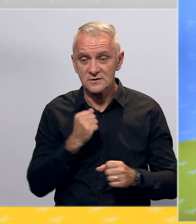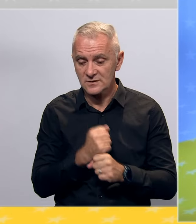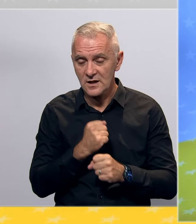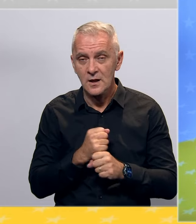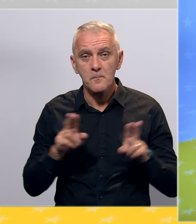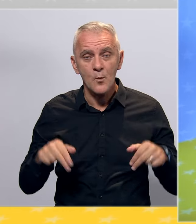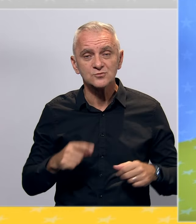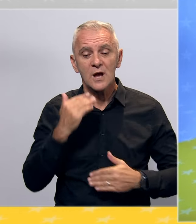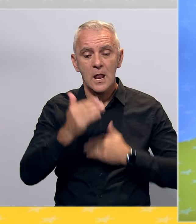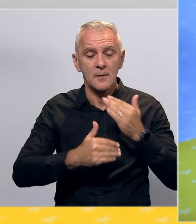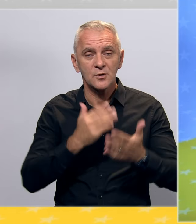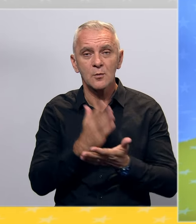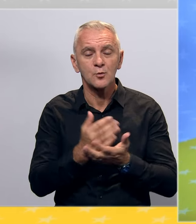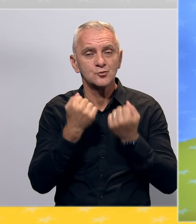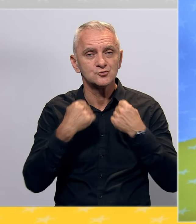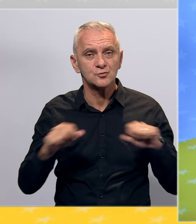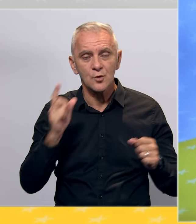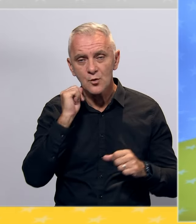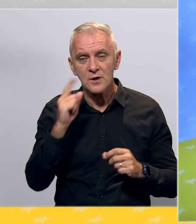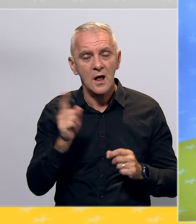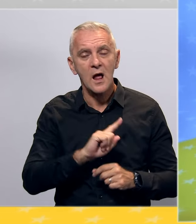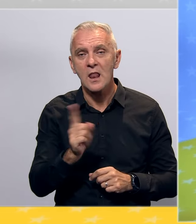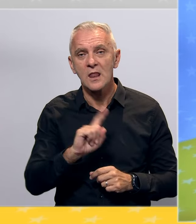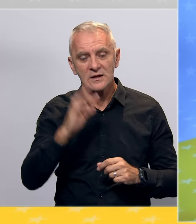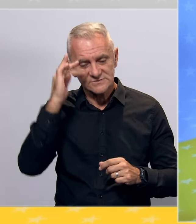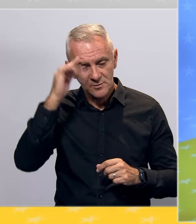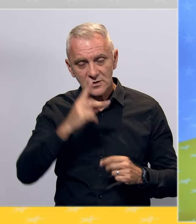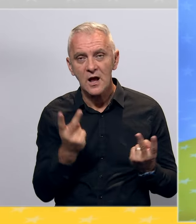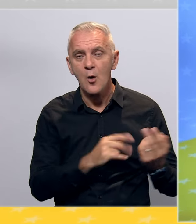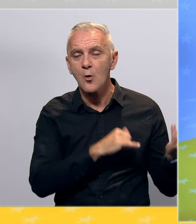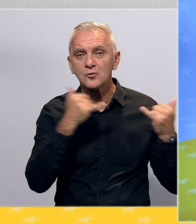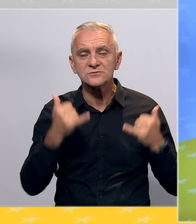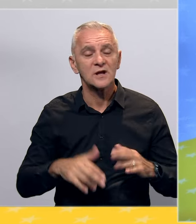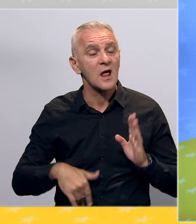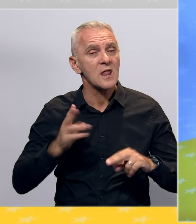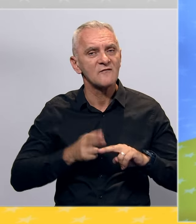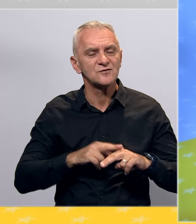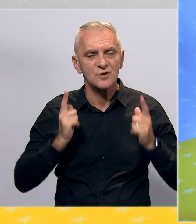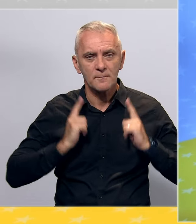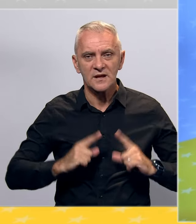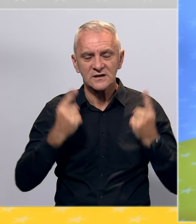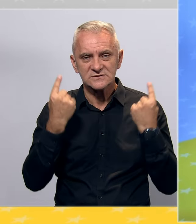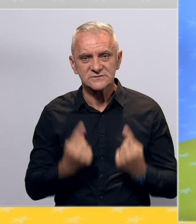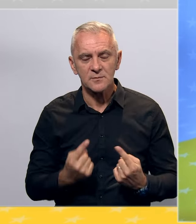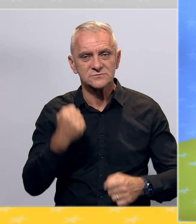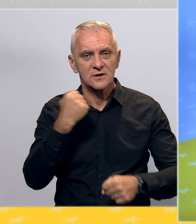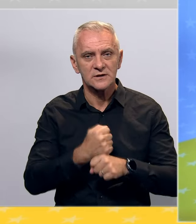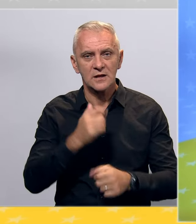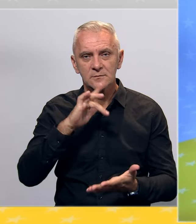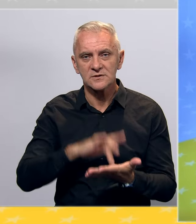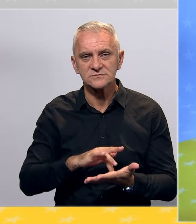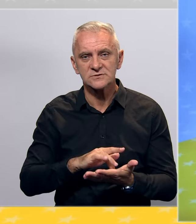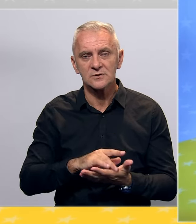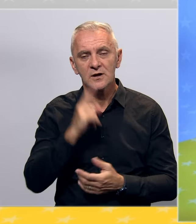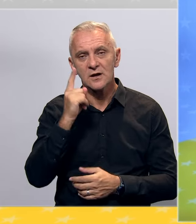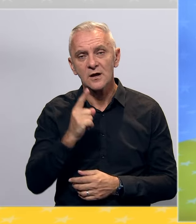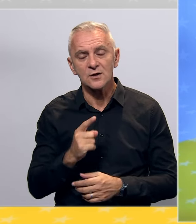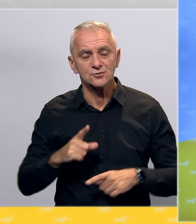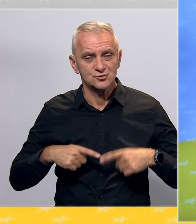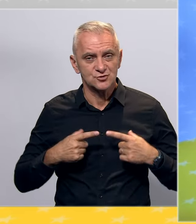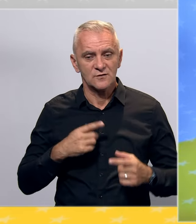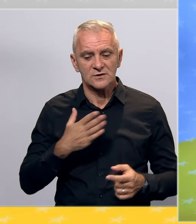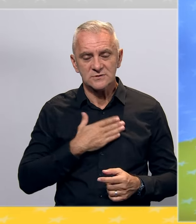budu slobodni ljudi, a ne zabrinuti kao do sada. Najviše za mir, stabilnost, radna mjesta i egzistenciju sebe